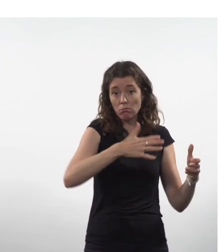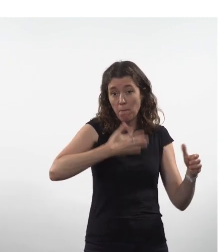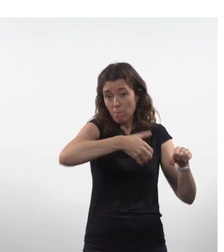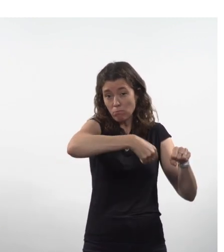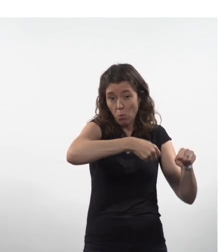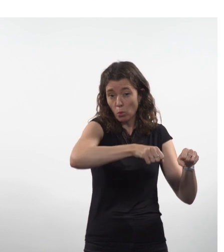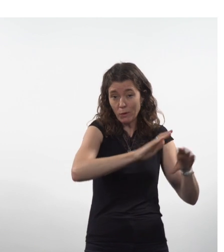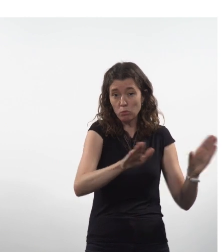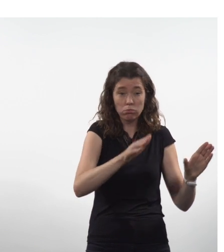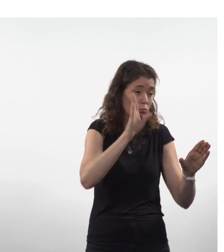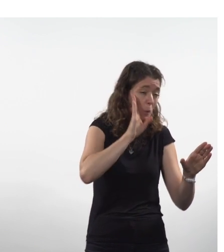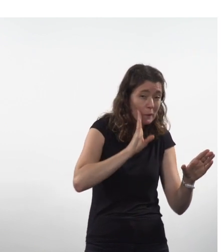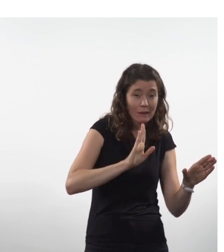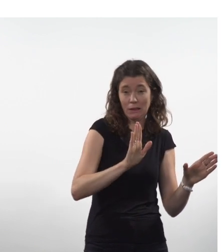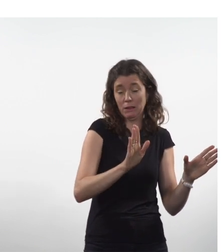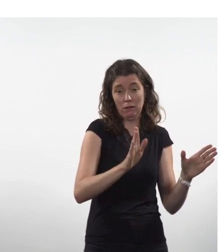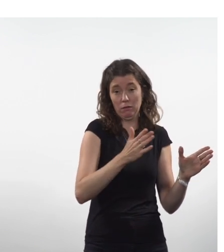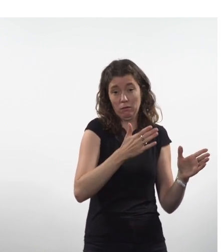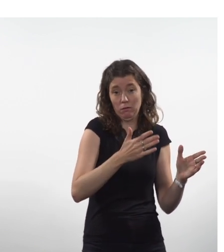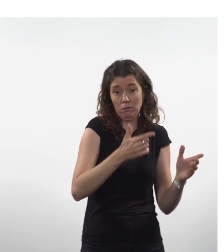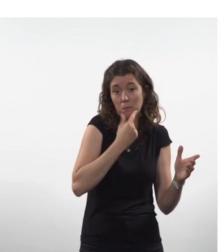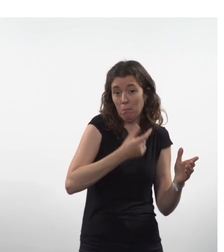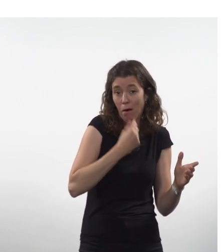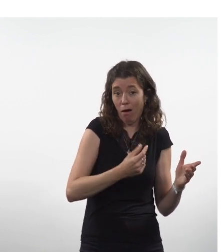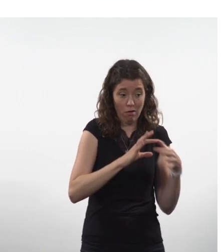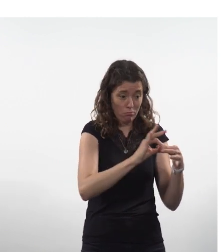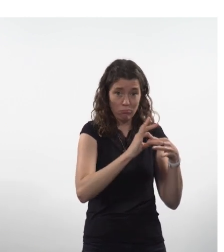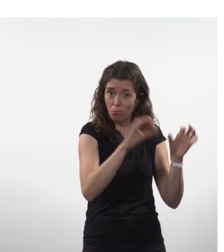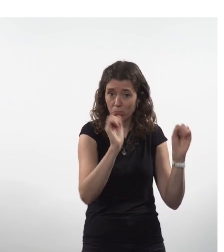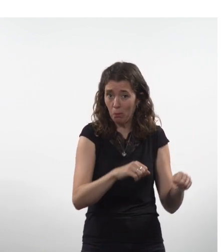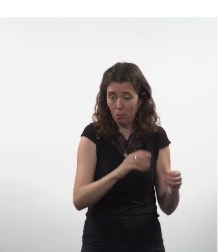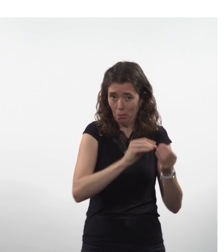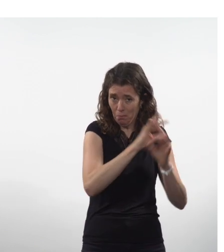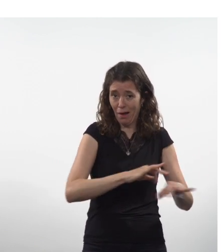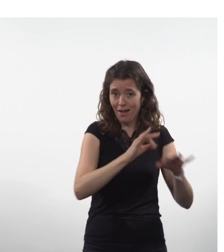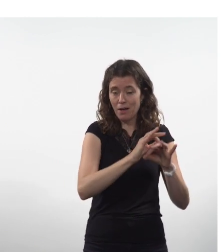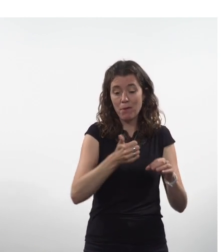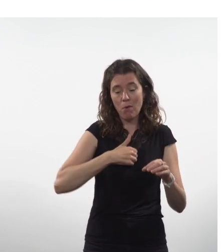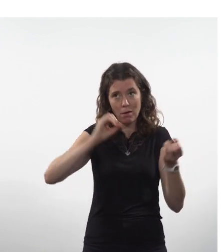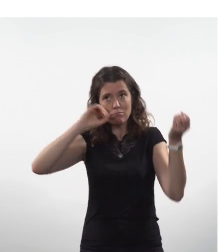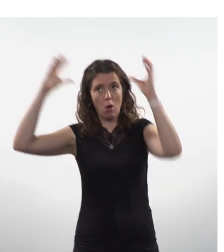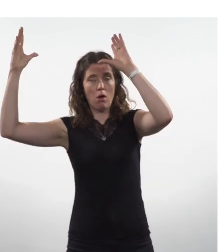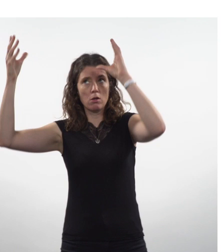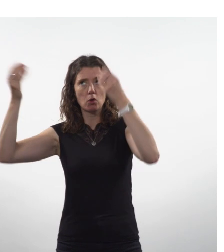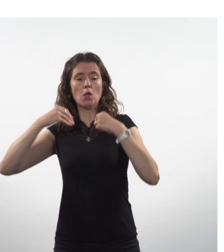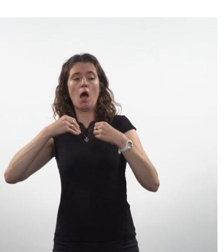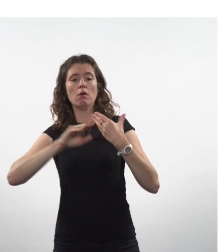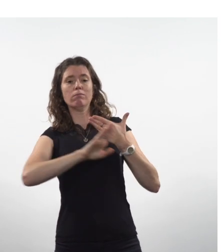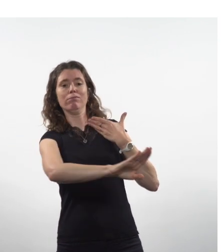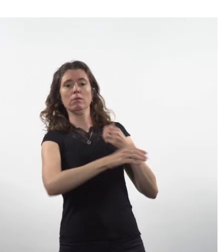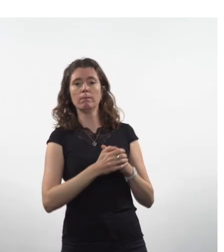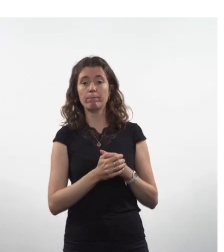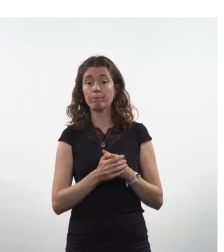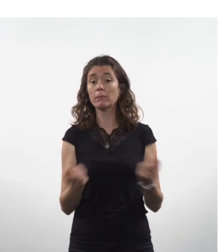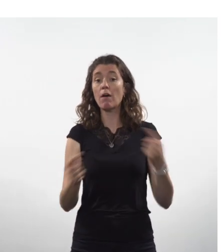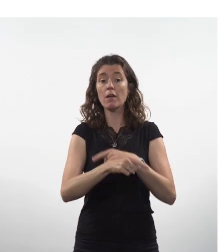moto et qui est quelqu'un d'adorable, de cultivé, avec lequel on peut être en relation sans problème. Mais ma représentation me fait me méfier. Inversement, je vois